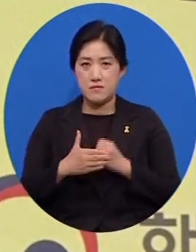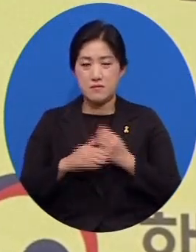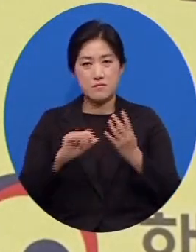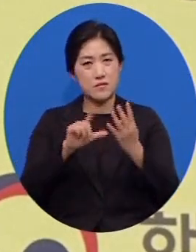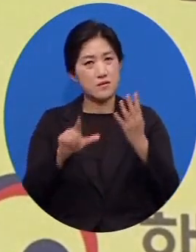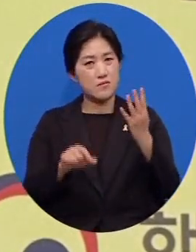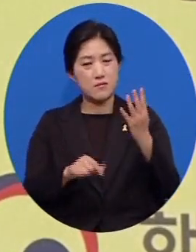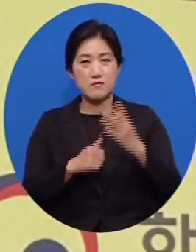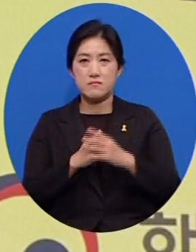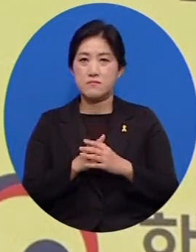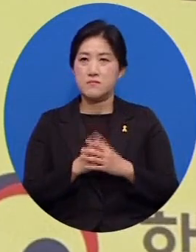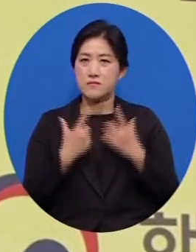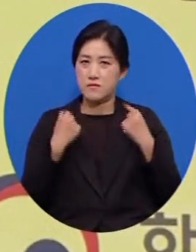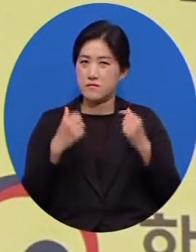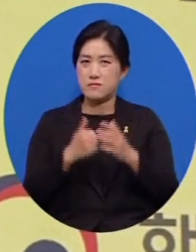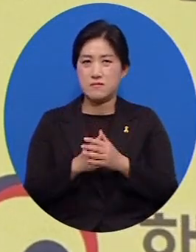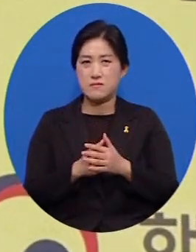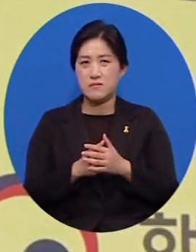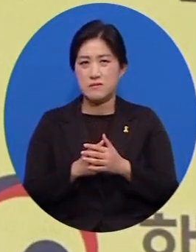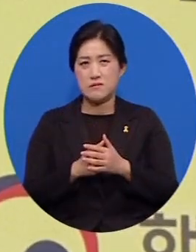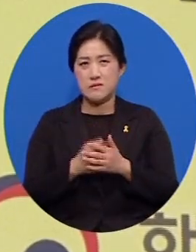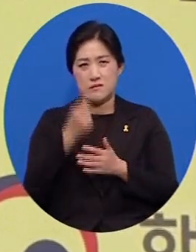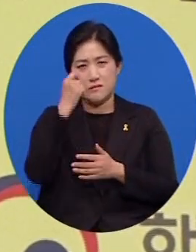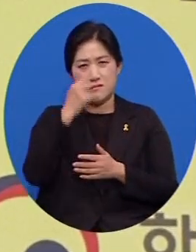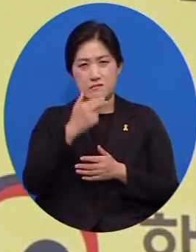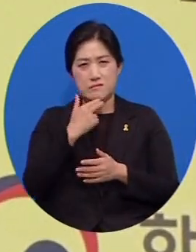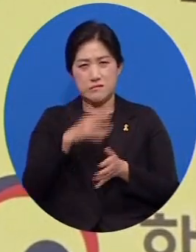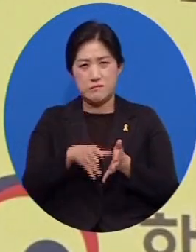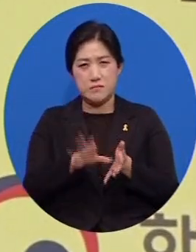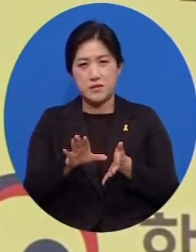4월은 잔인한 계절입니다.